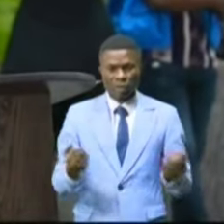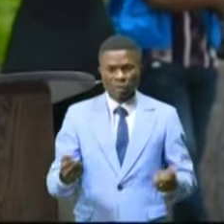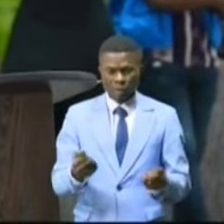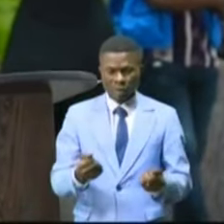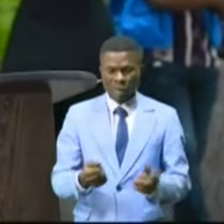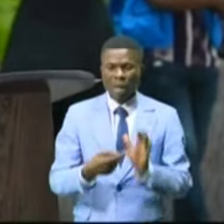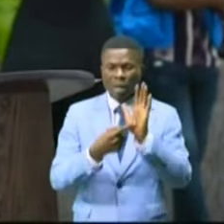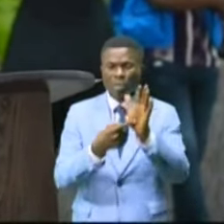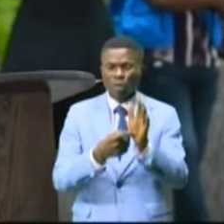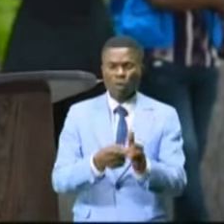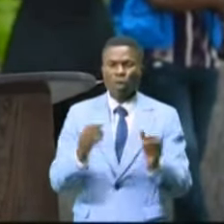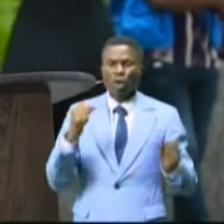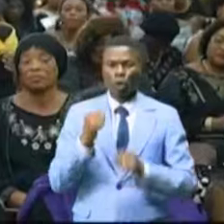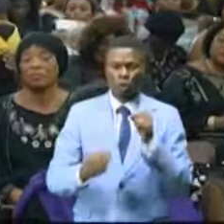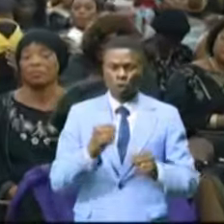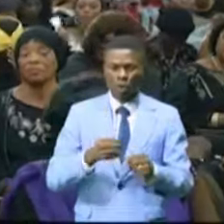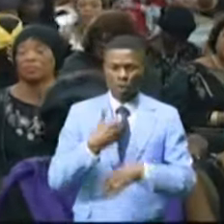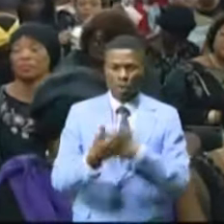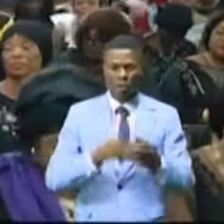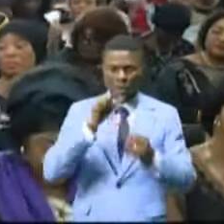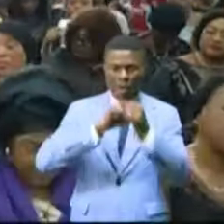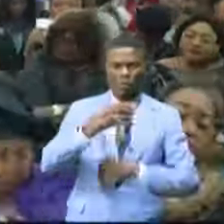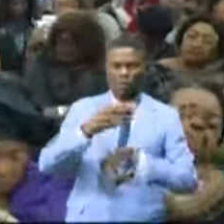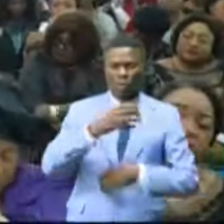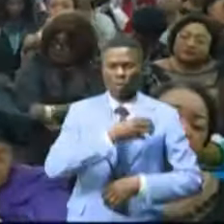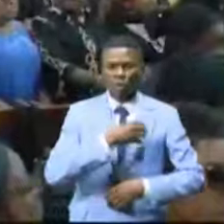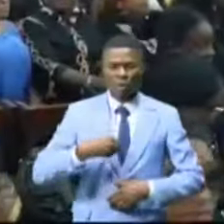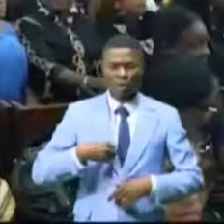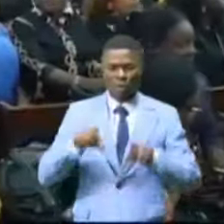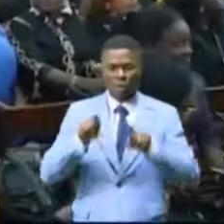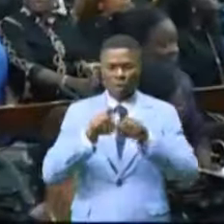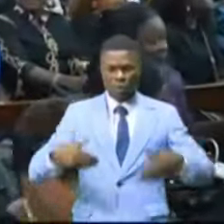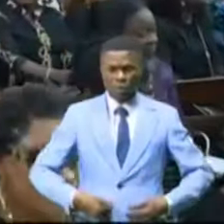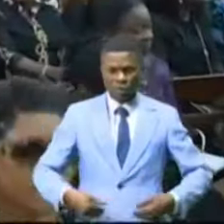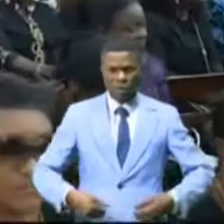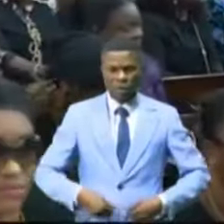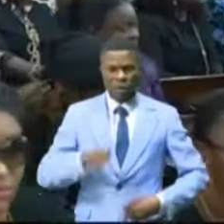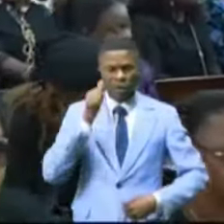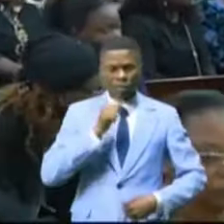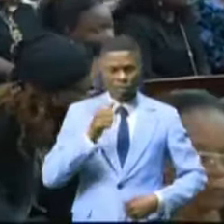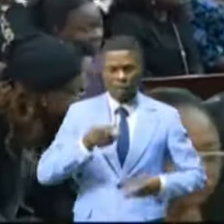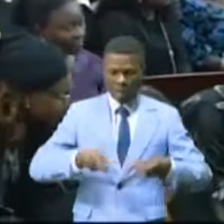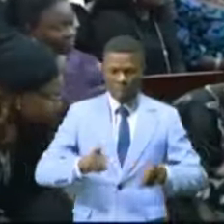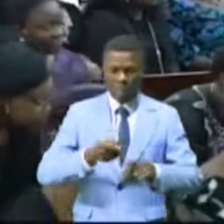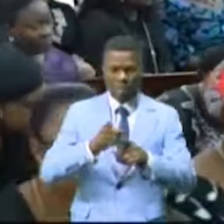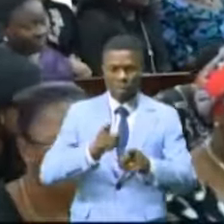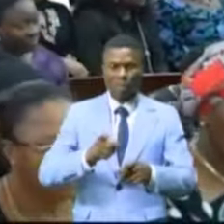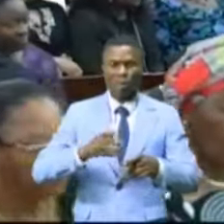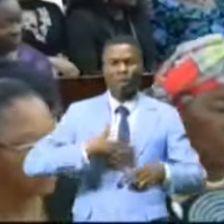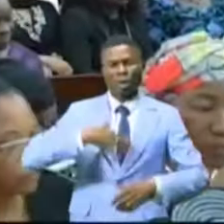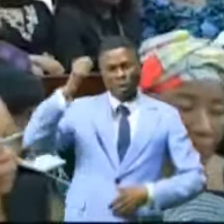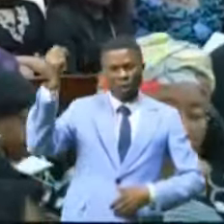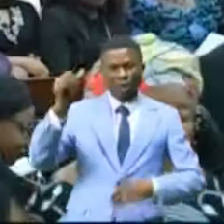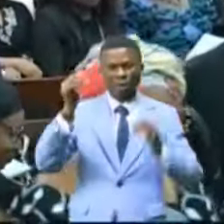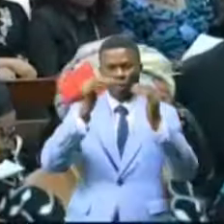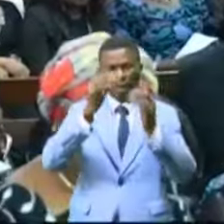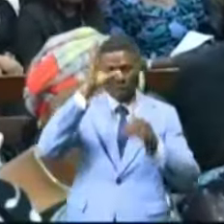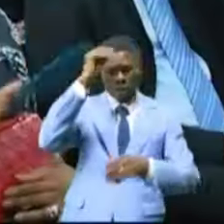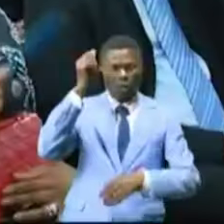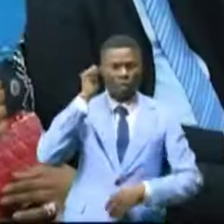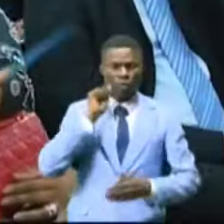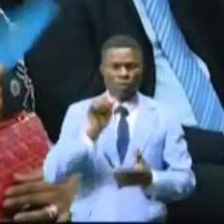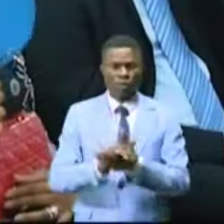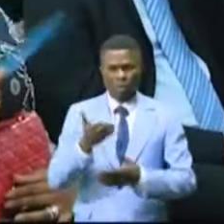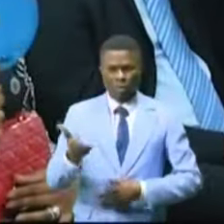par les gouvernements pour la promotion de la femme et de la jeune fille sous l'impulsion du chef de l'État, champion de la masculinité